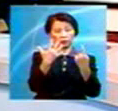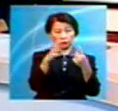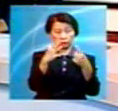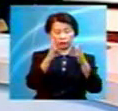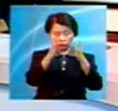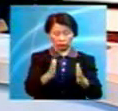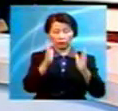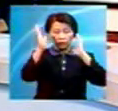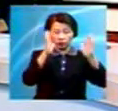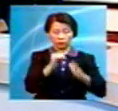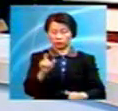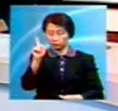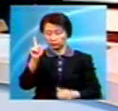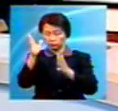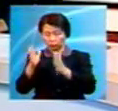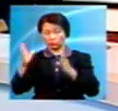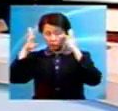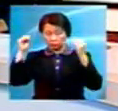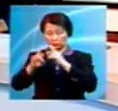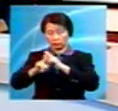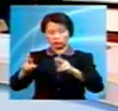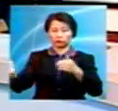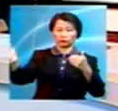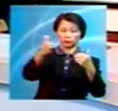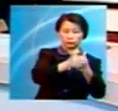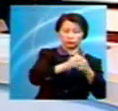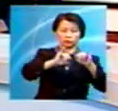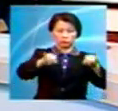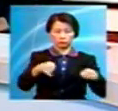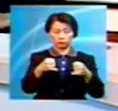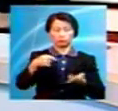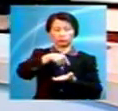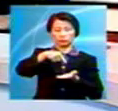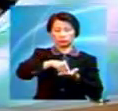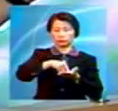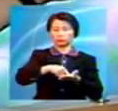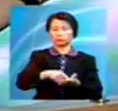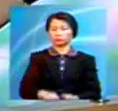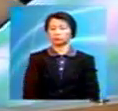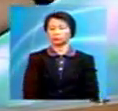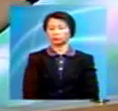warga Malaysia dan seorang warga Belanda sedia dibawa pulang Jumaat ini.